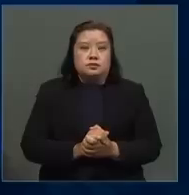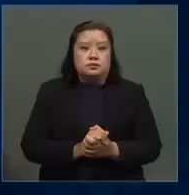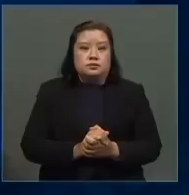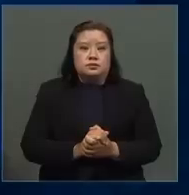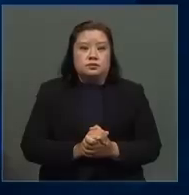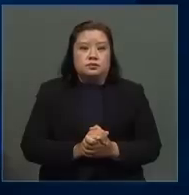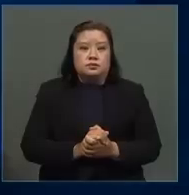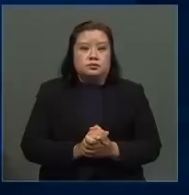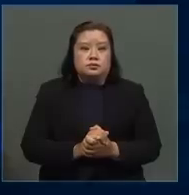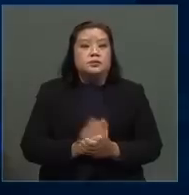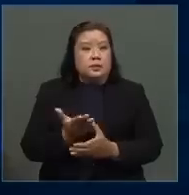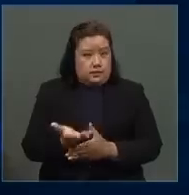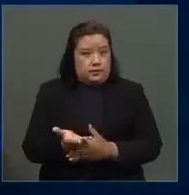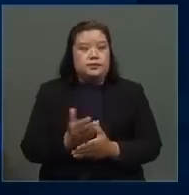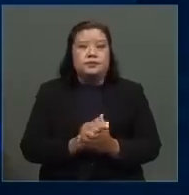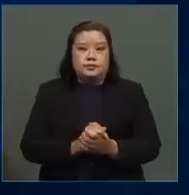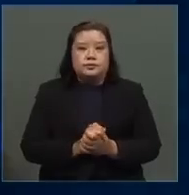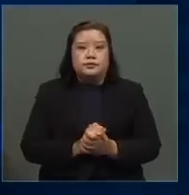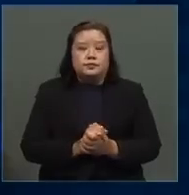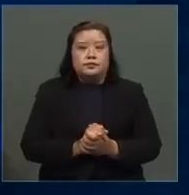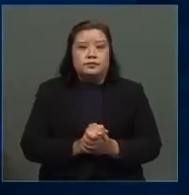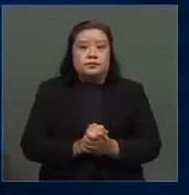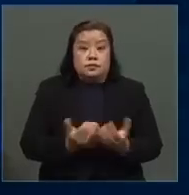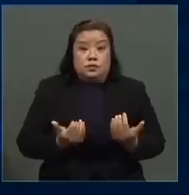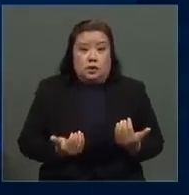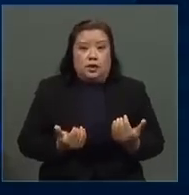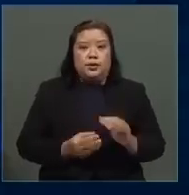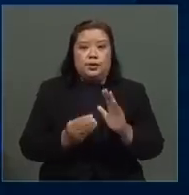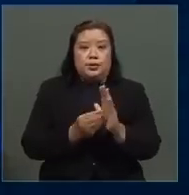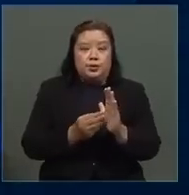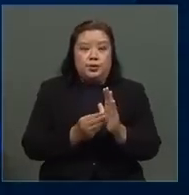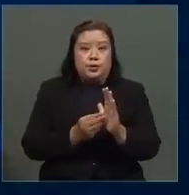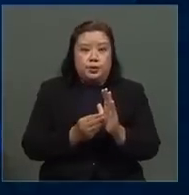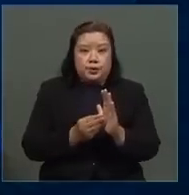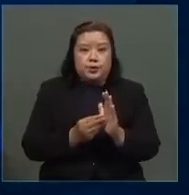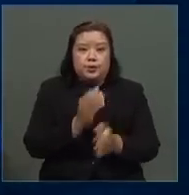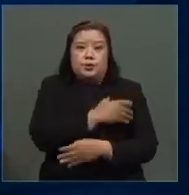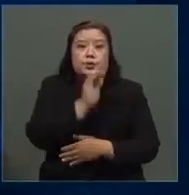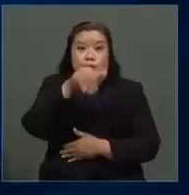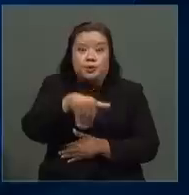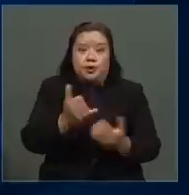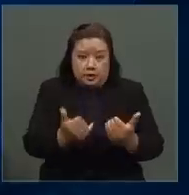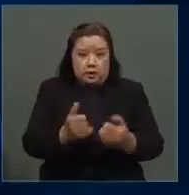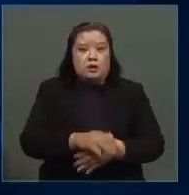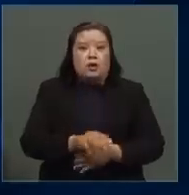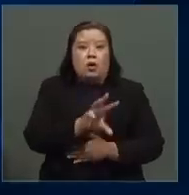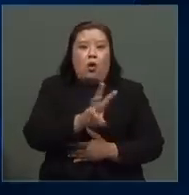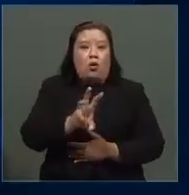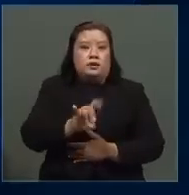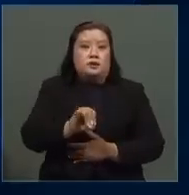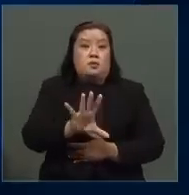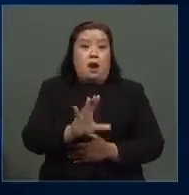ก็อ่าตัวสไลด์นี้นะคะก็คือในส่วนของกทมนะคะวันที่ 3ตัวเลขจะอยู่ที่ 675